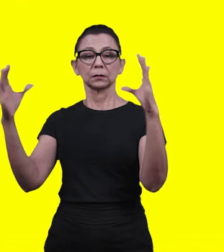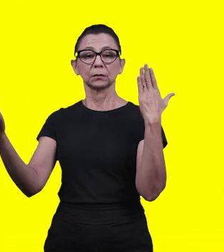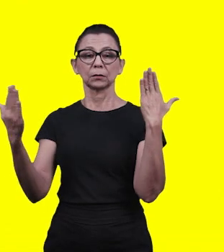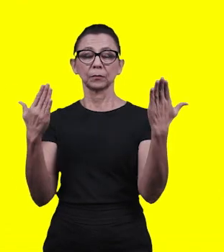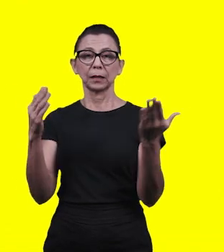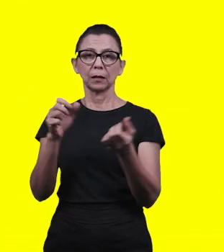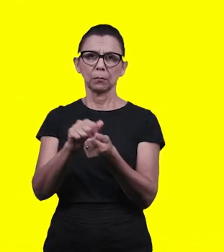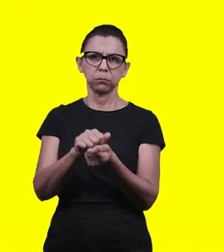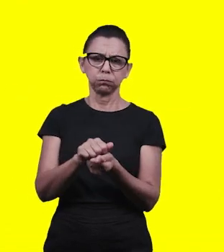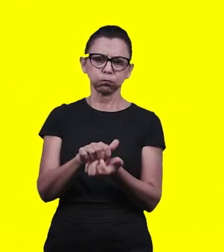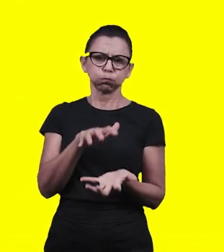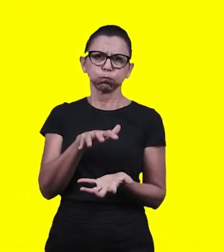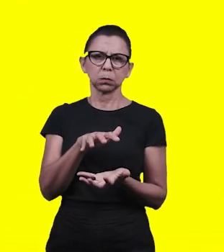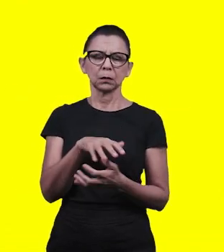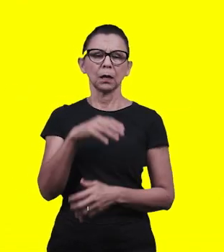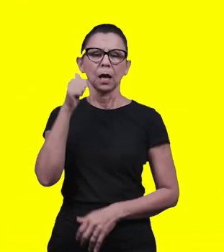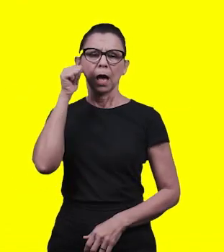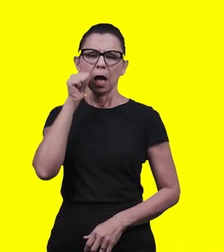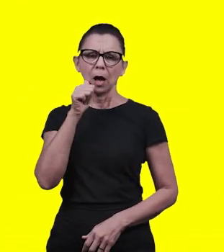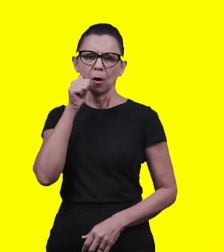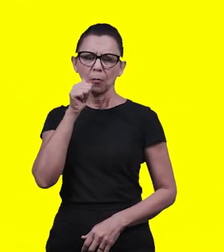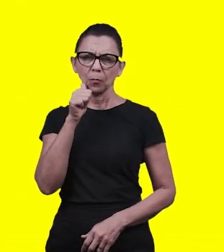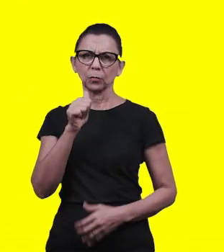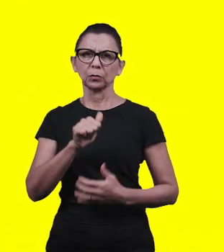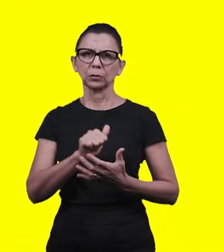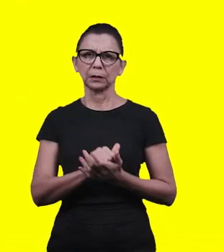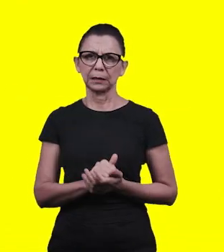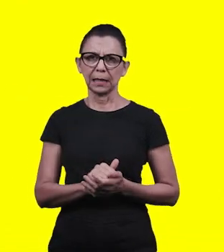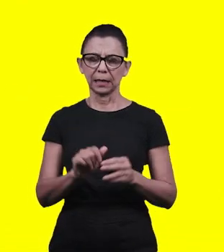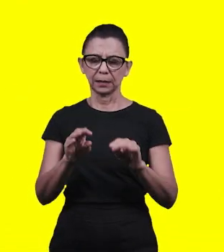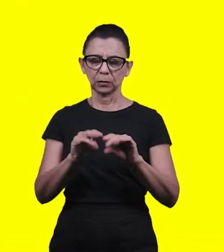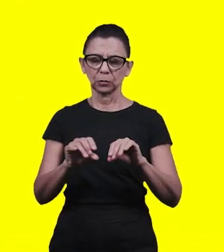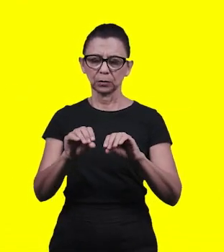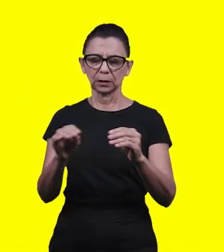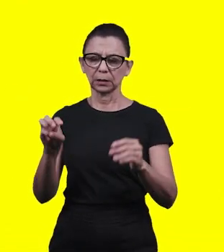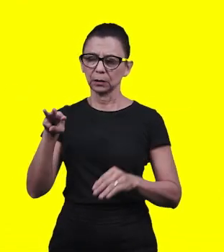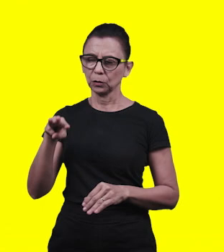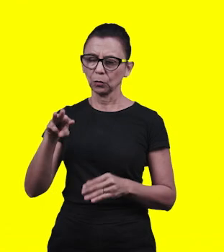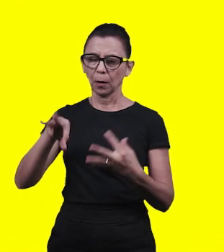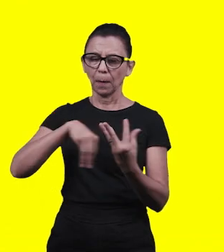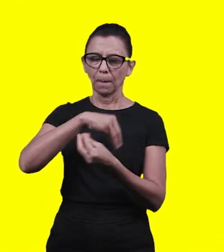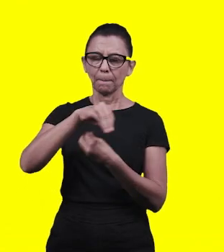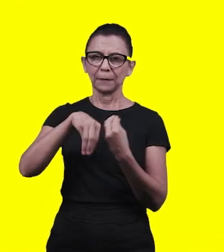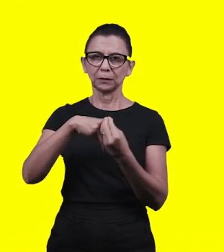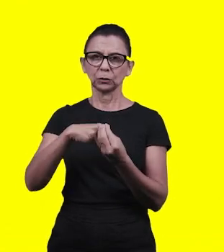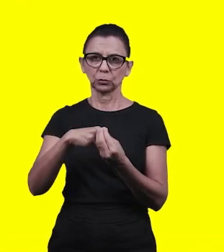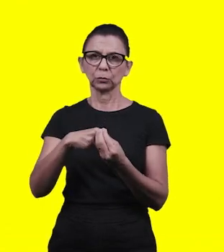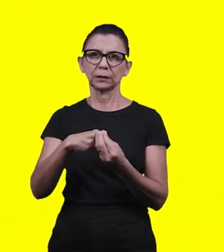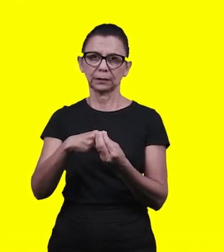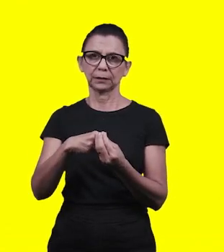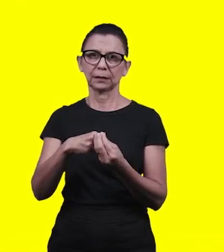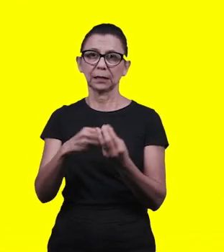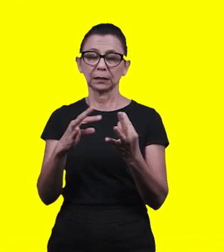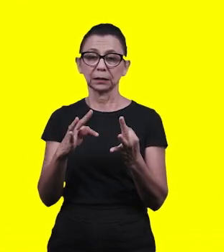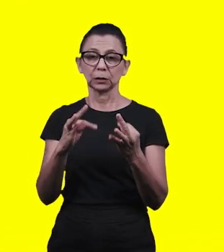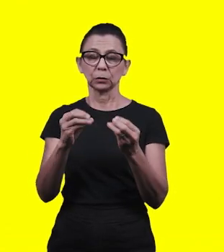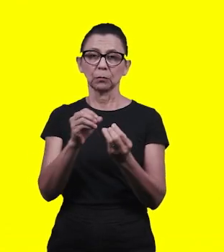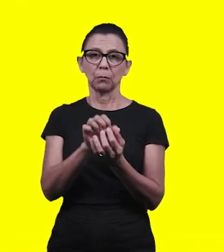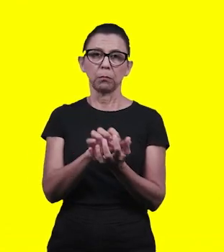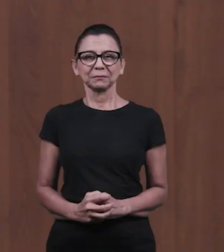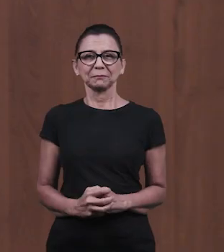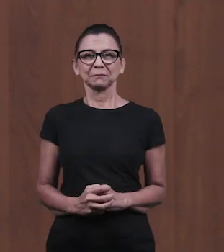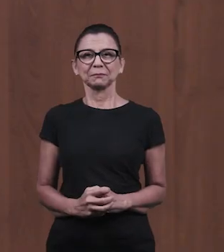Царство Небесное подобно закваске, которую женщина, взяв, положила в 3 меры муки, доколе не вскисло все.